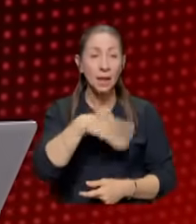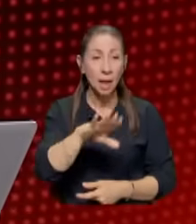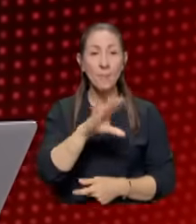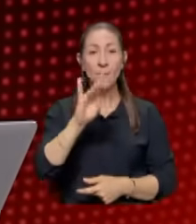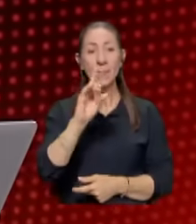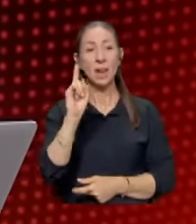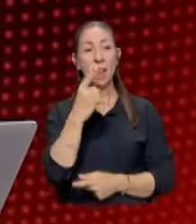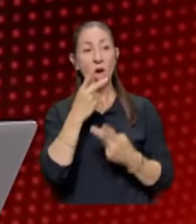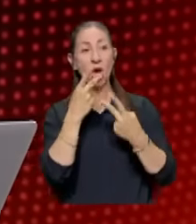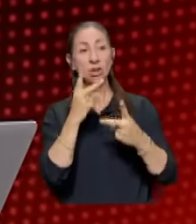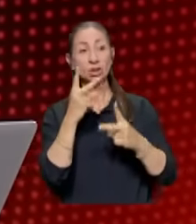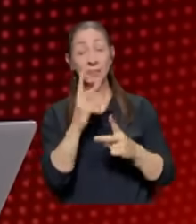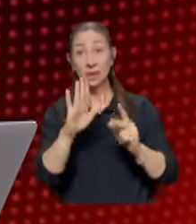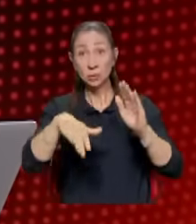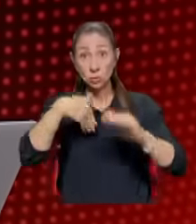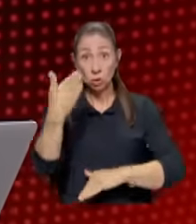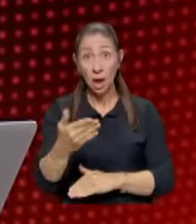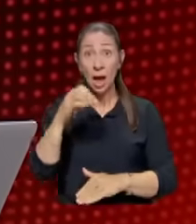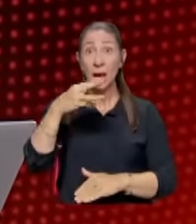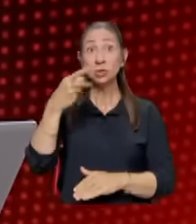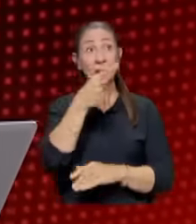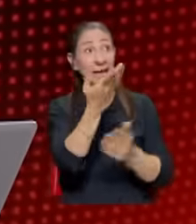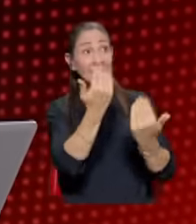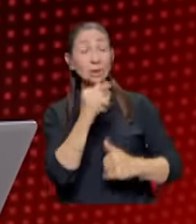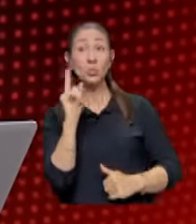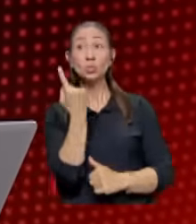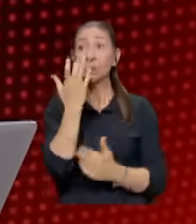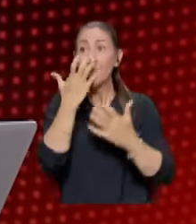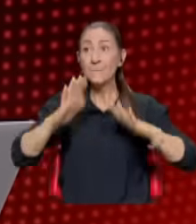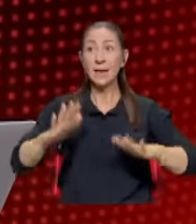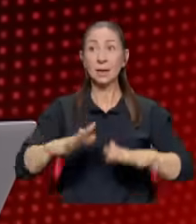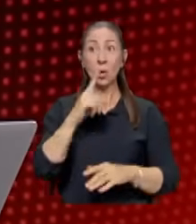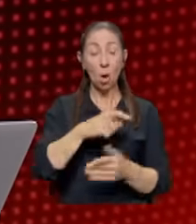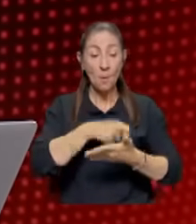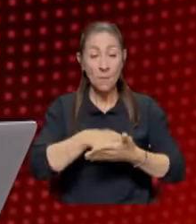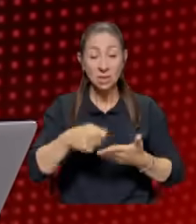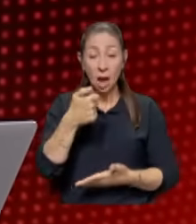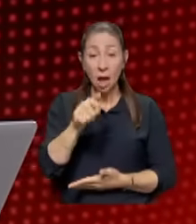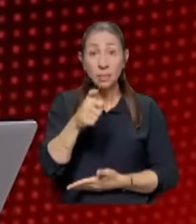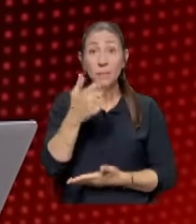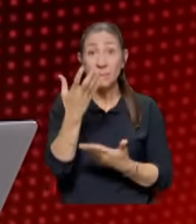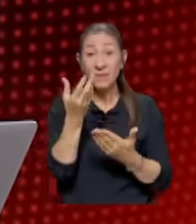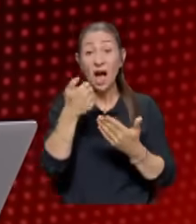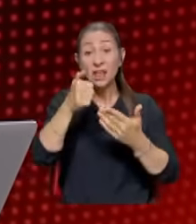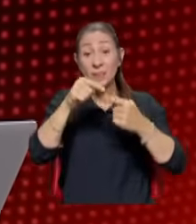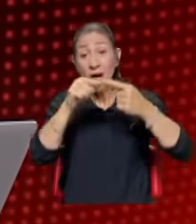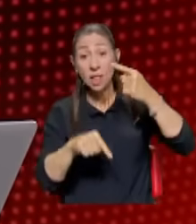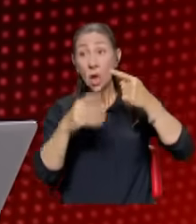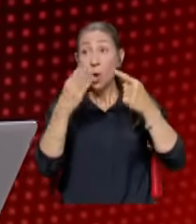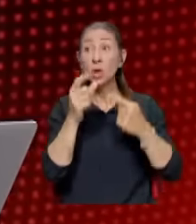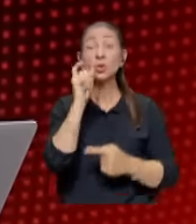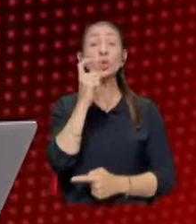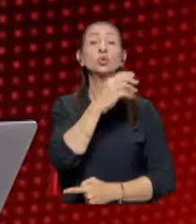MHP liderinin açıklamasının ardından Erdoğan'dan gelecek müjdeyi bekliyor. Maaşı 6 bin lira ve altında olan